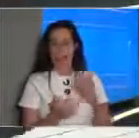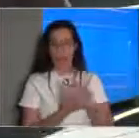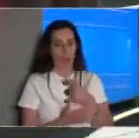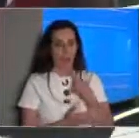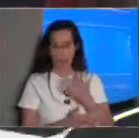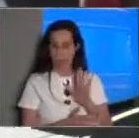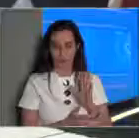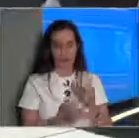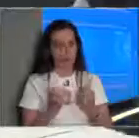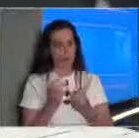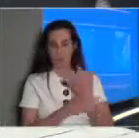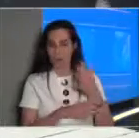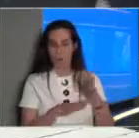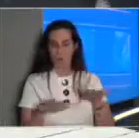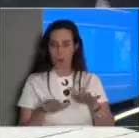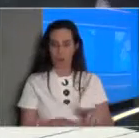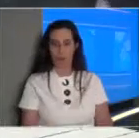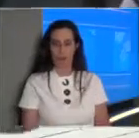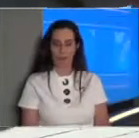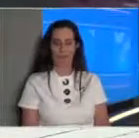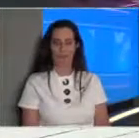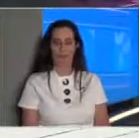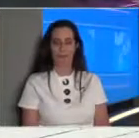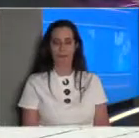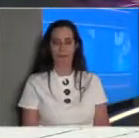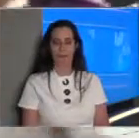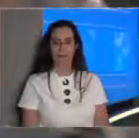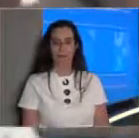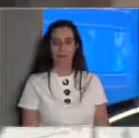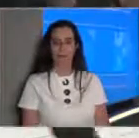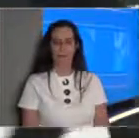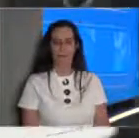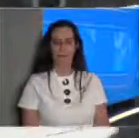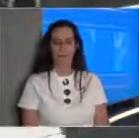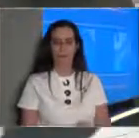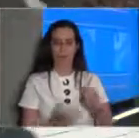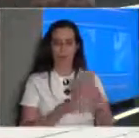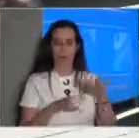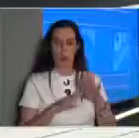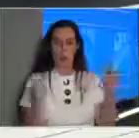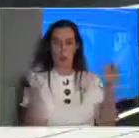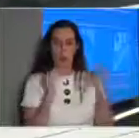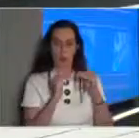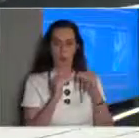אמרתי לך, ראשית כל להקים ממשלה ולהקים ממשלה